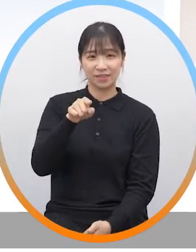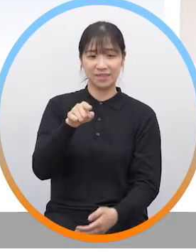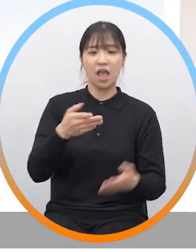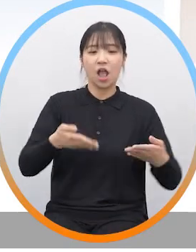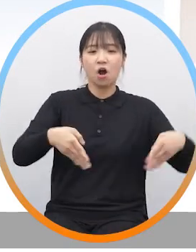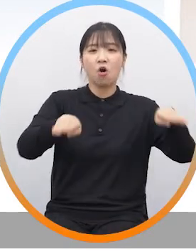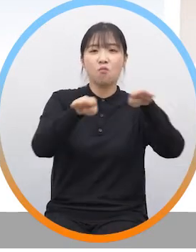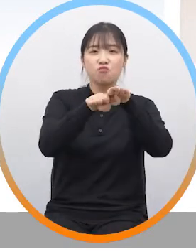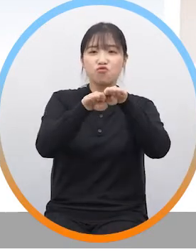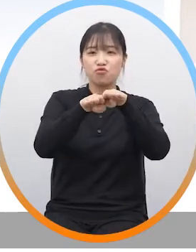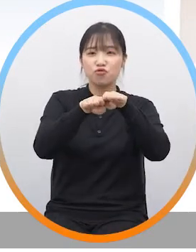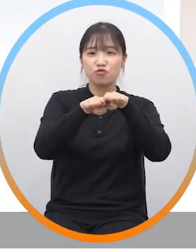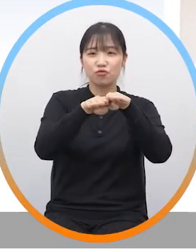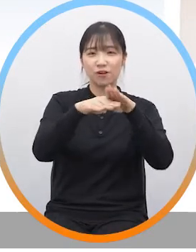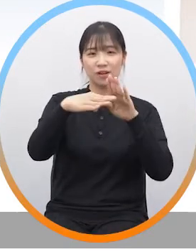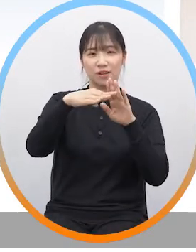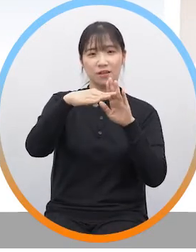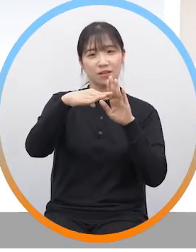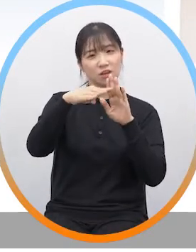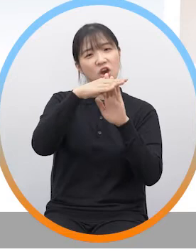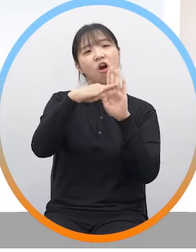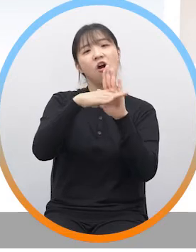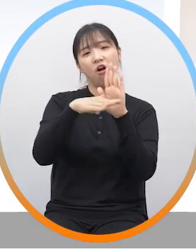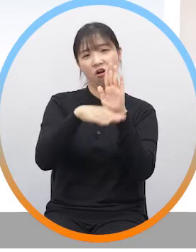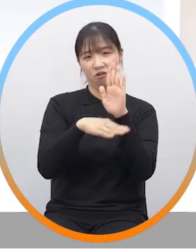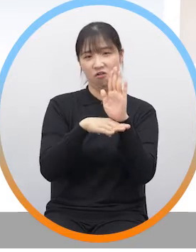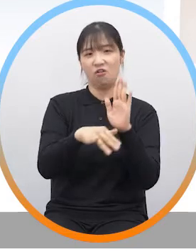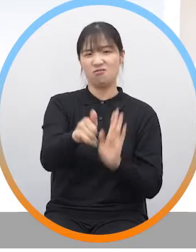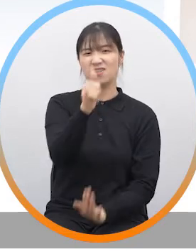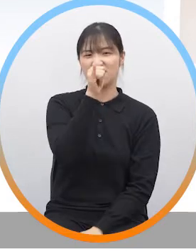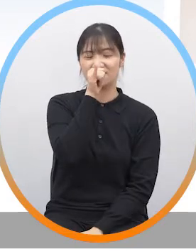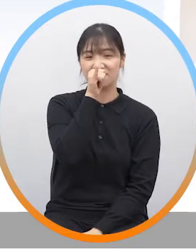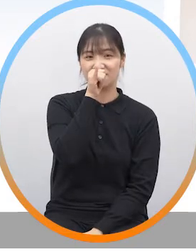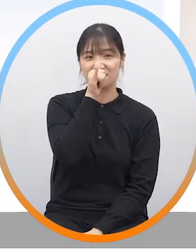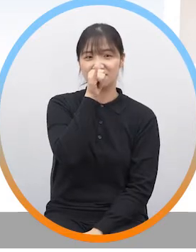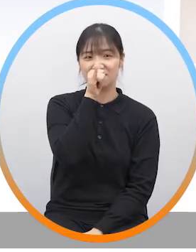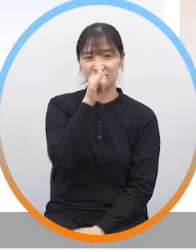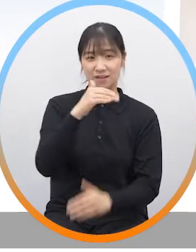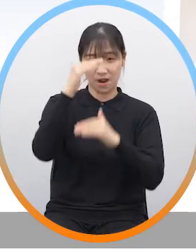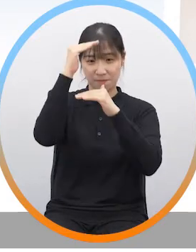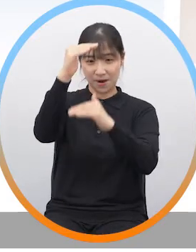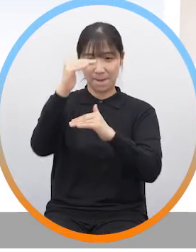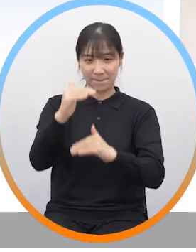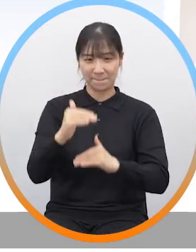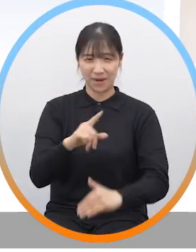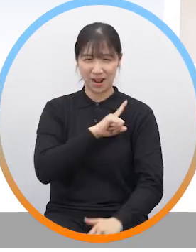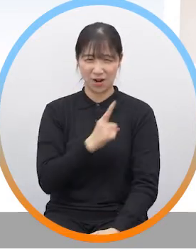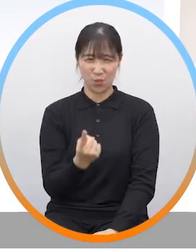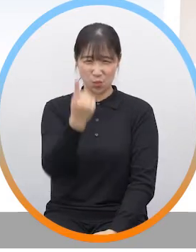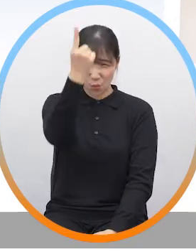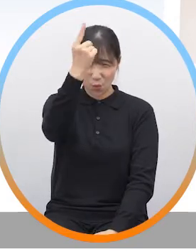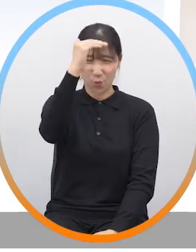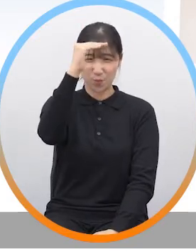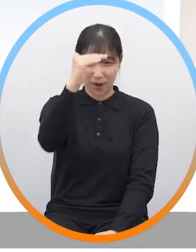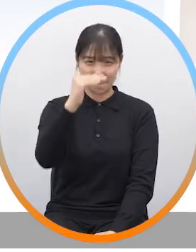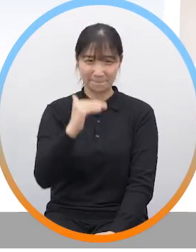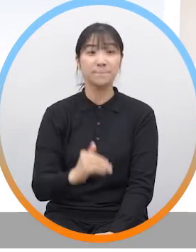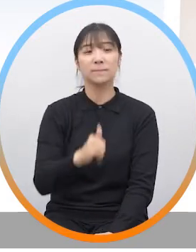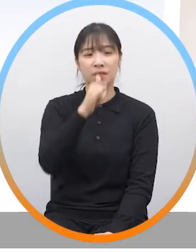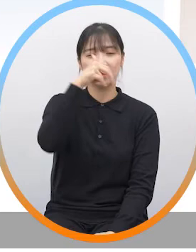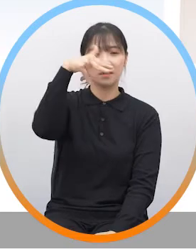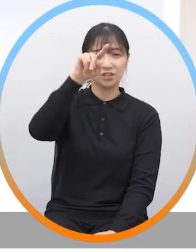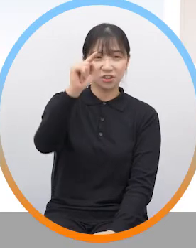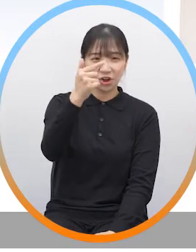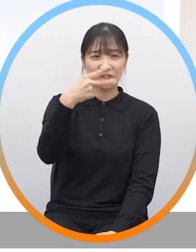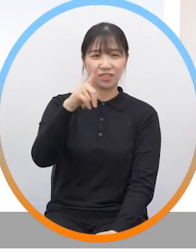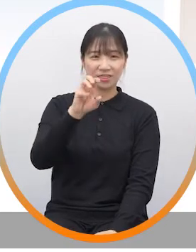그 건물의 그 어떤 그 격이라는 것이 차근차근 순서별로 돼 있습니다. 그래